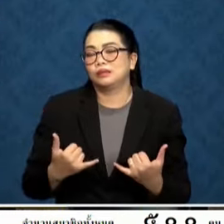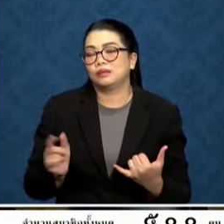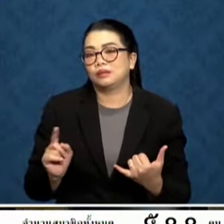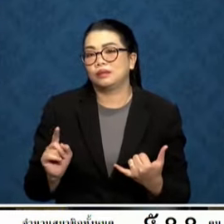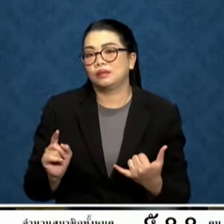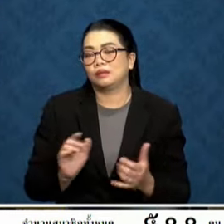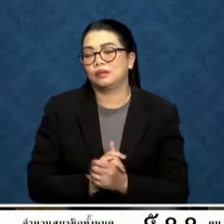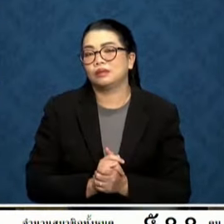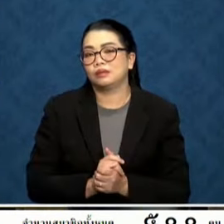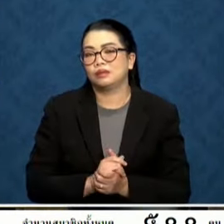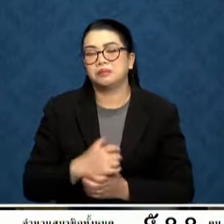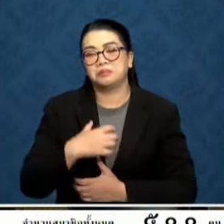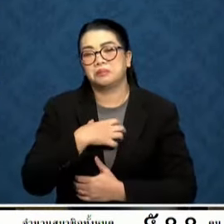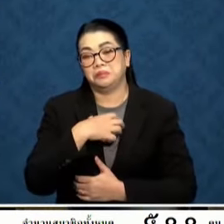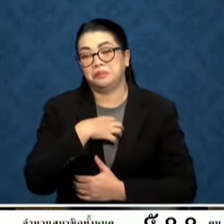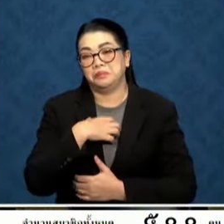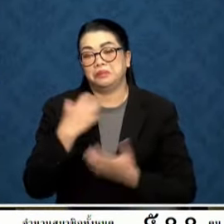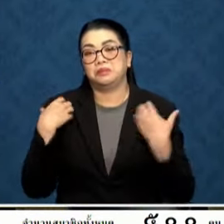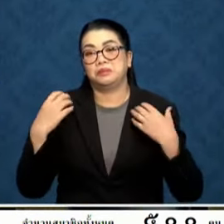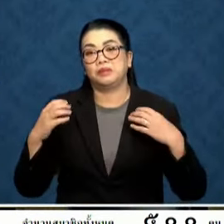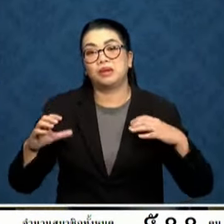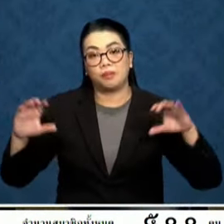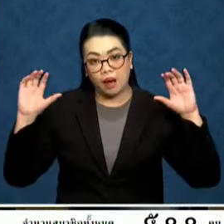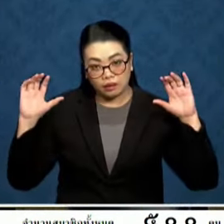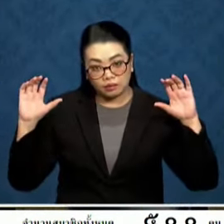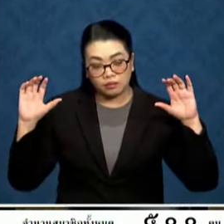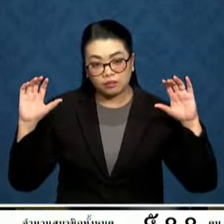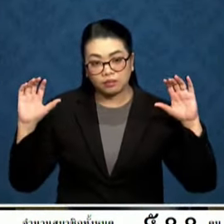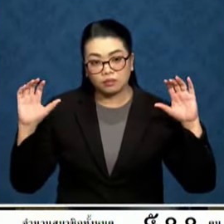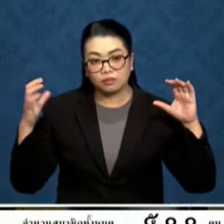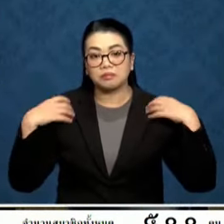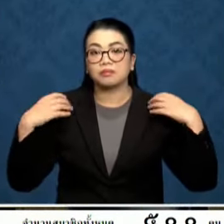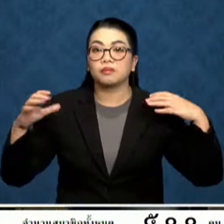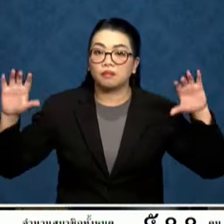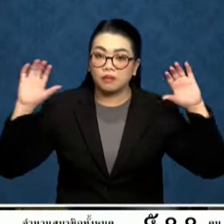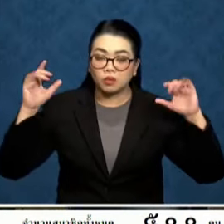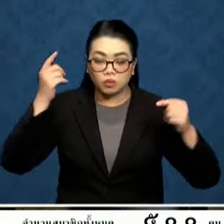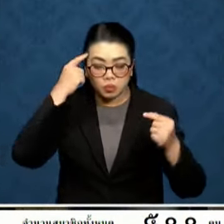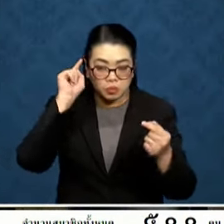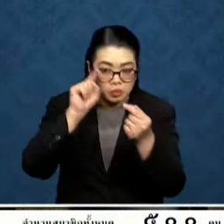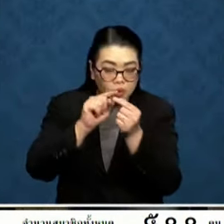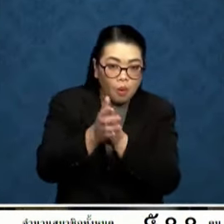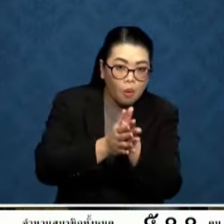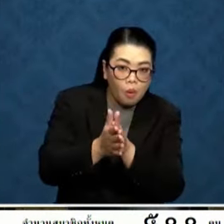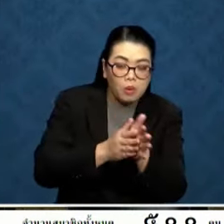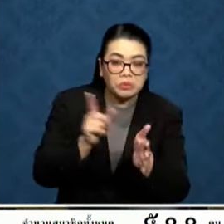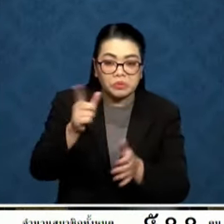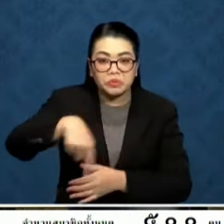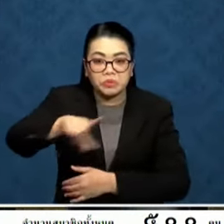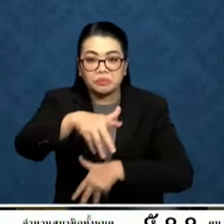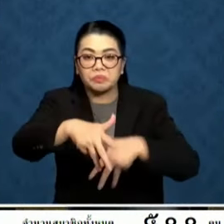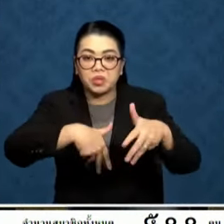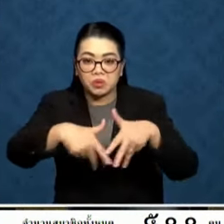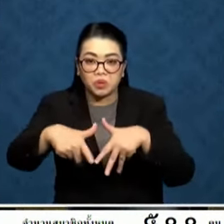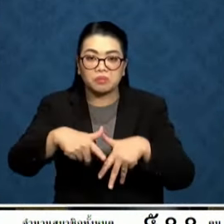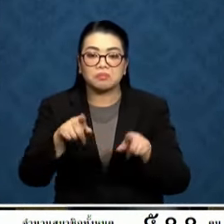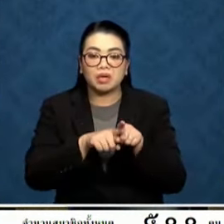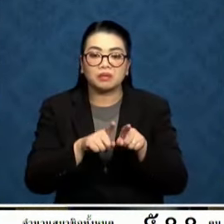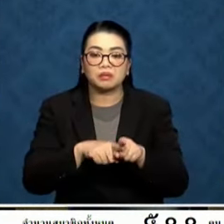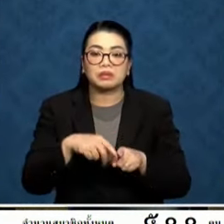ผมคิดว่าเราไม่ได้ต้องการรัฐบาลที่จะมุ่งแสวงหาความนิยมจากประชาชนแบบมัก